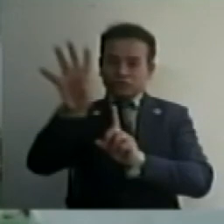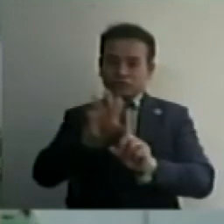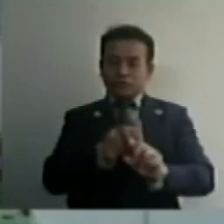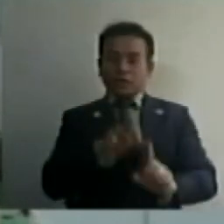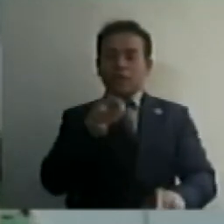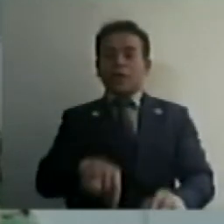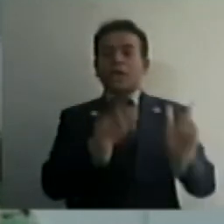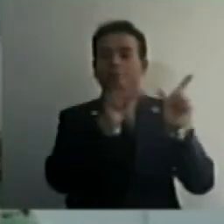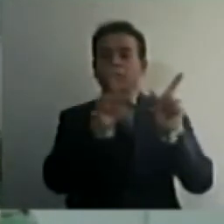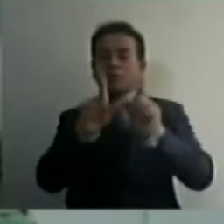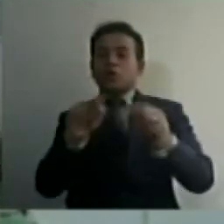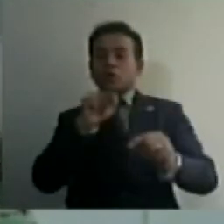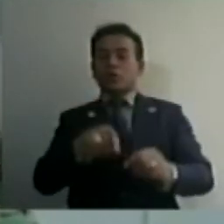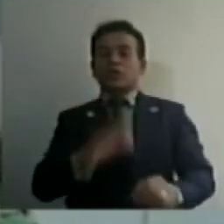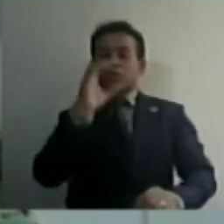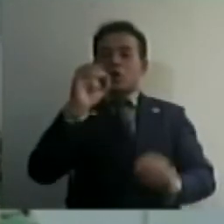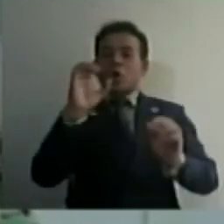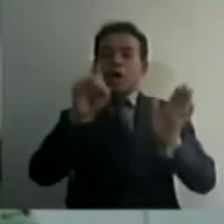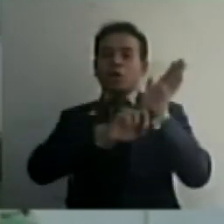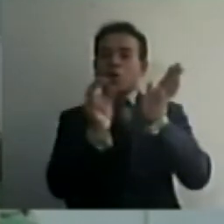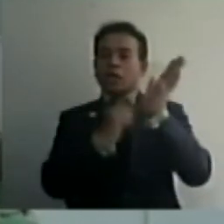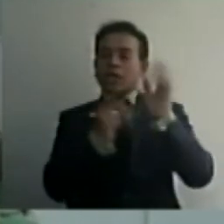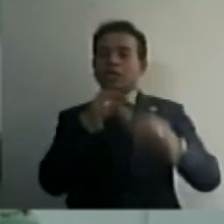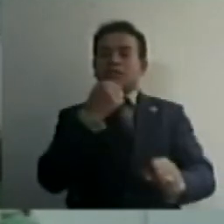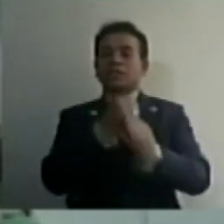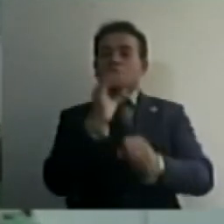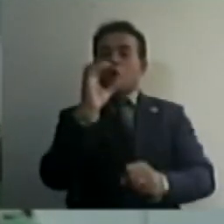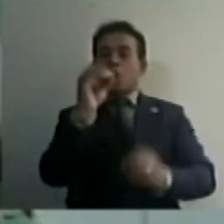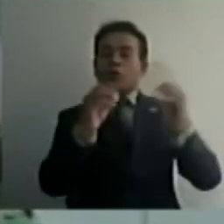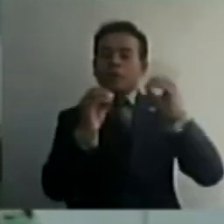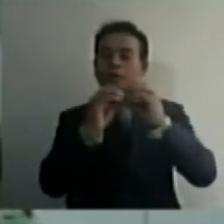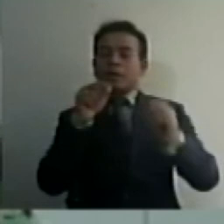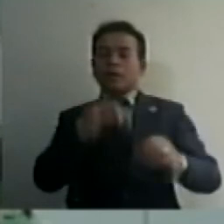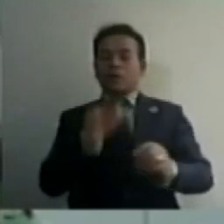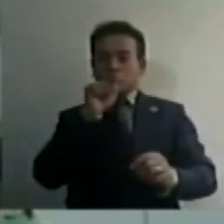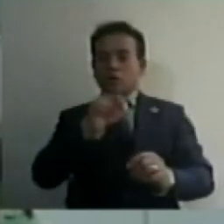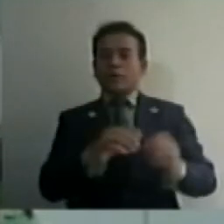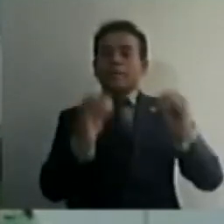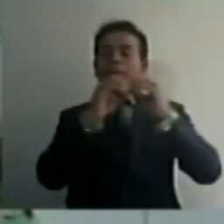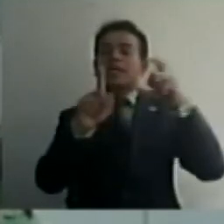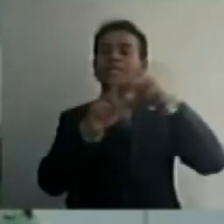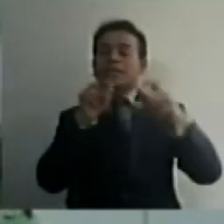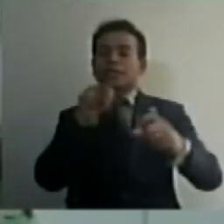www.corona.gov.bd এই ওয়েবসাইট থেকেও লক্ষণ শনাক্তকরণ সেবা পাওয়া যাবে।